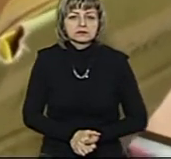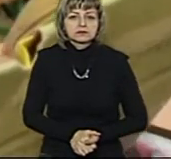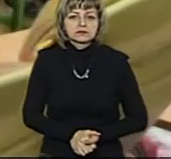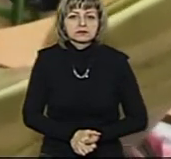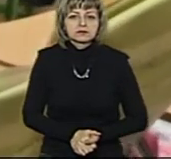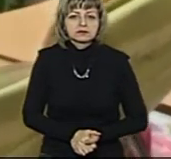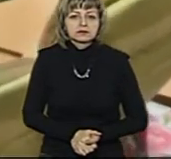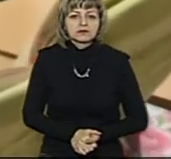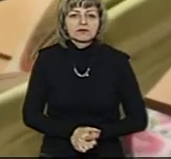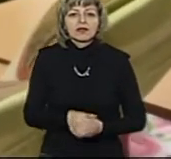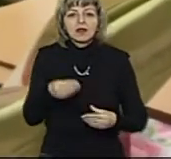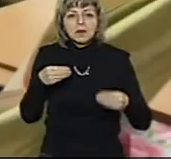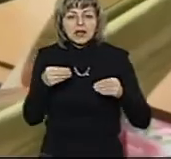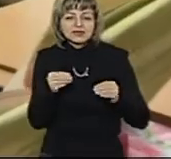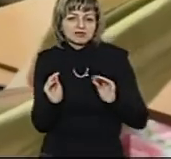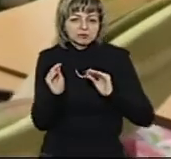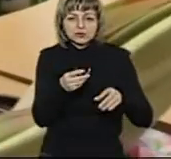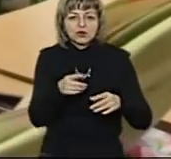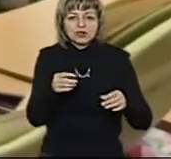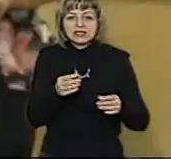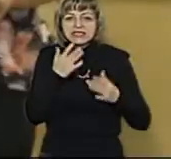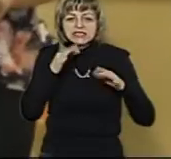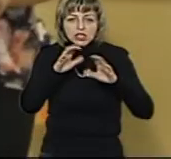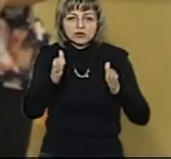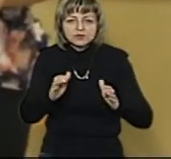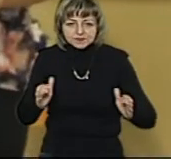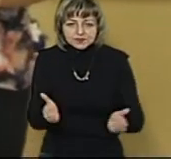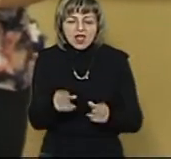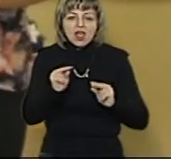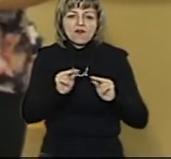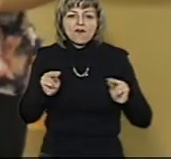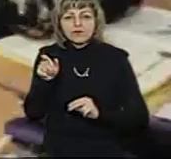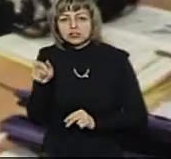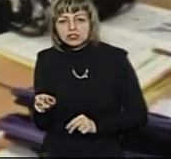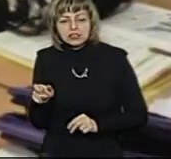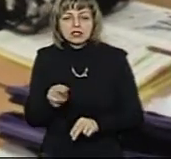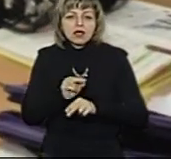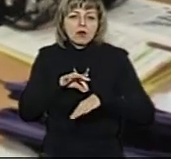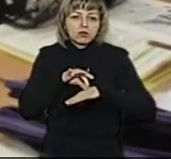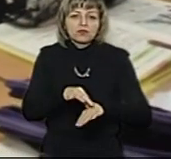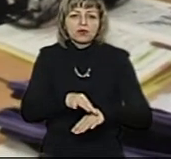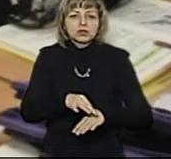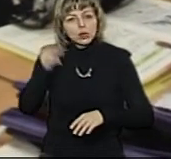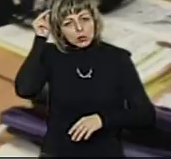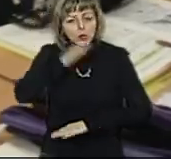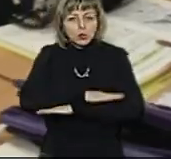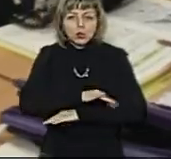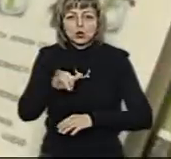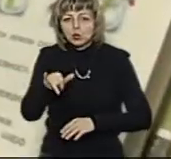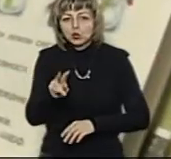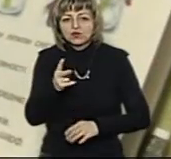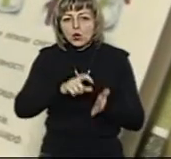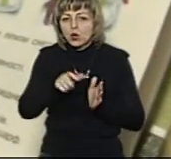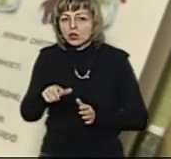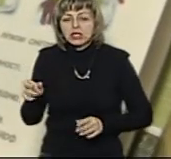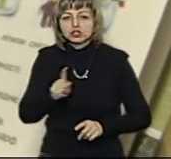прикріпити до сніговика. До сніговичка? Вчителька початкових класів Ірина Волкова проводить урок у другокласників. Розповідає, аби